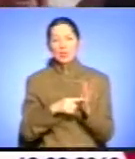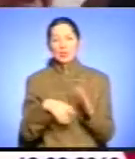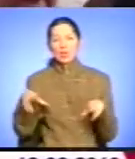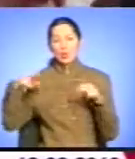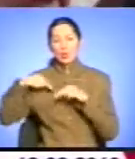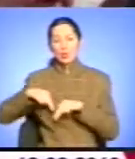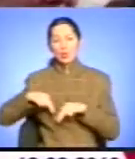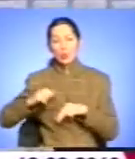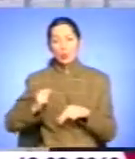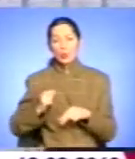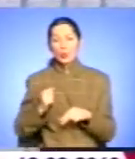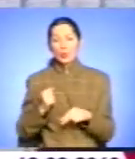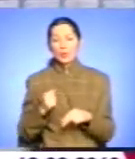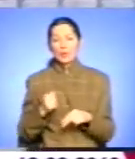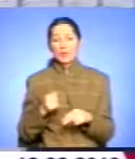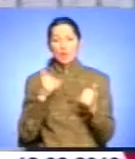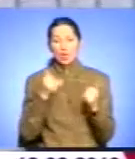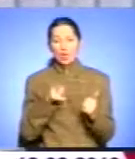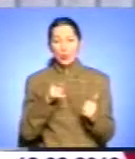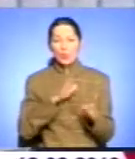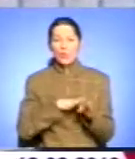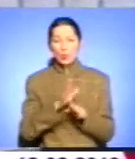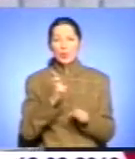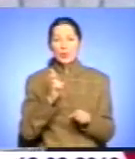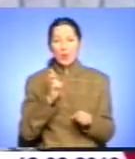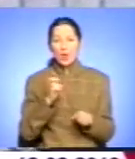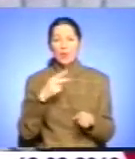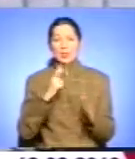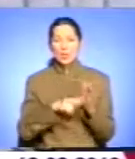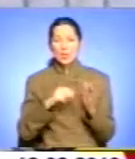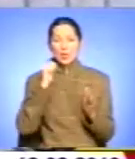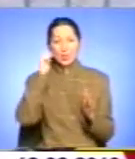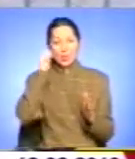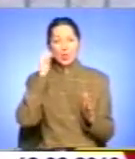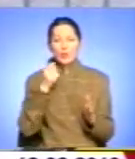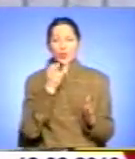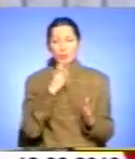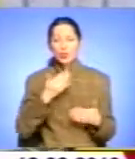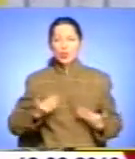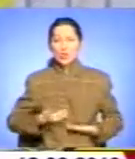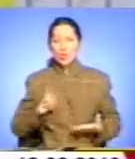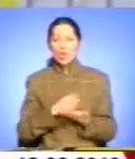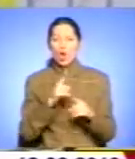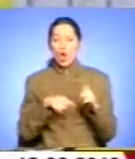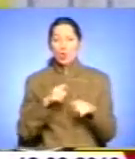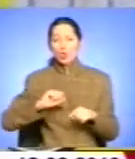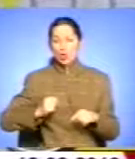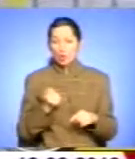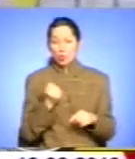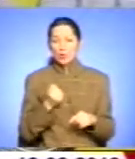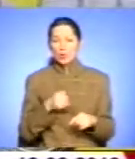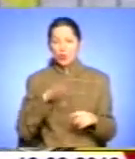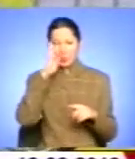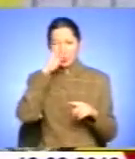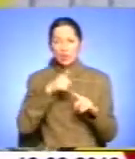влади. Сьогодні йому було б 70 років. Дуже добре, що є живіші його родичі, живі друзі, побратими, які можуть розповісти його